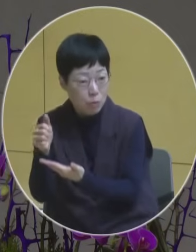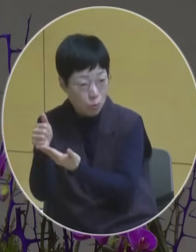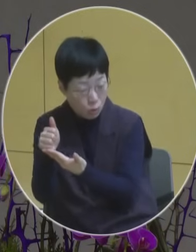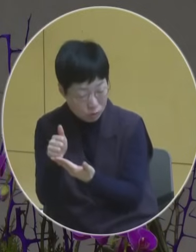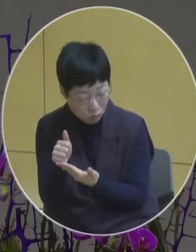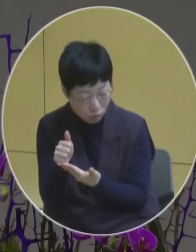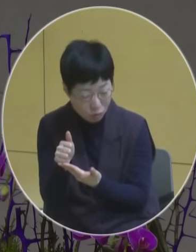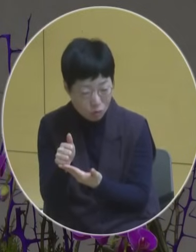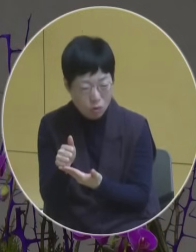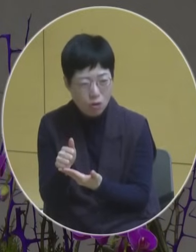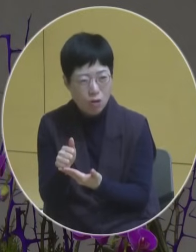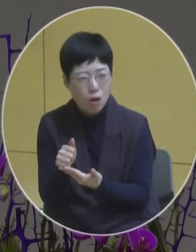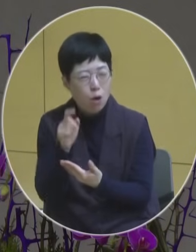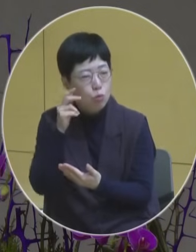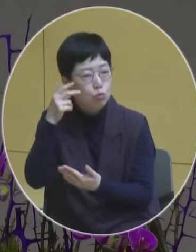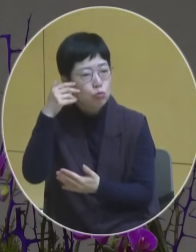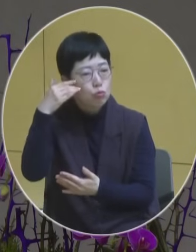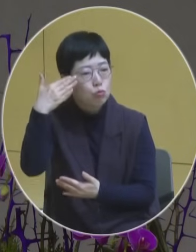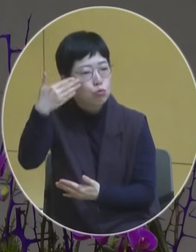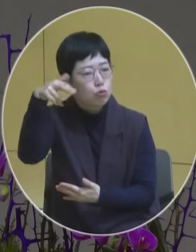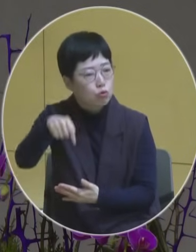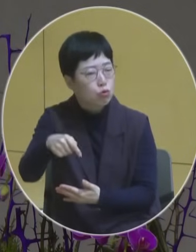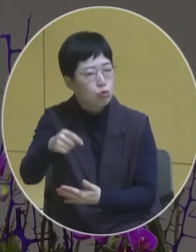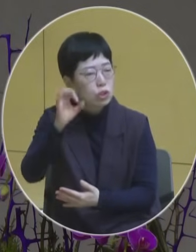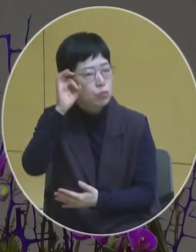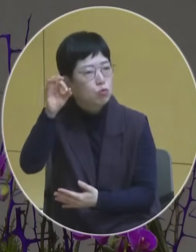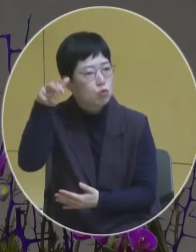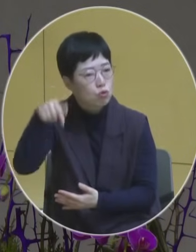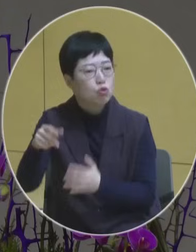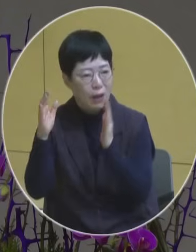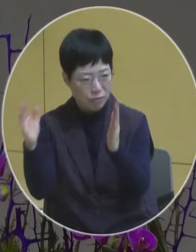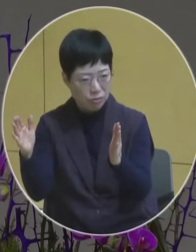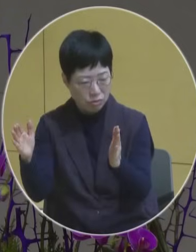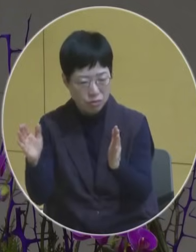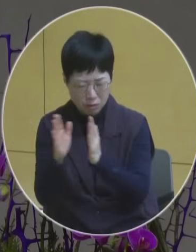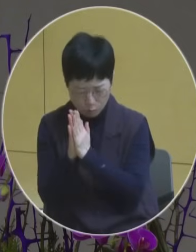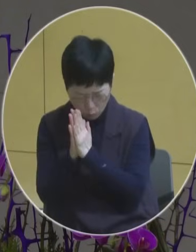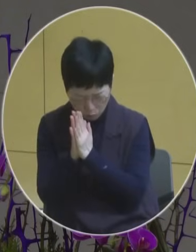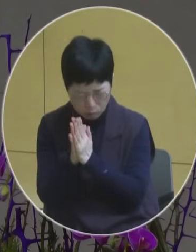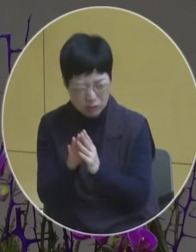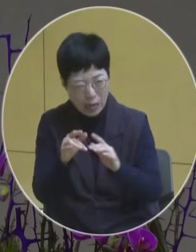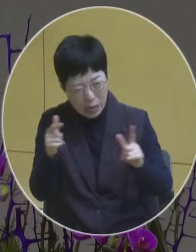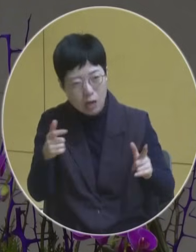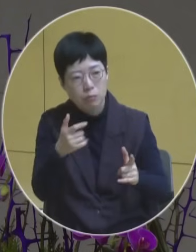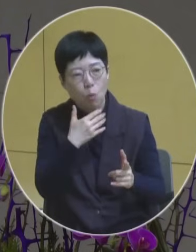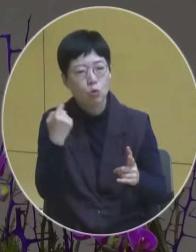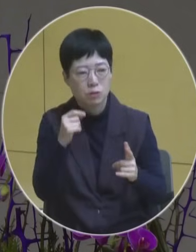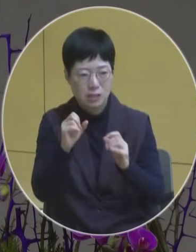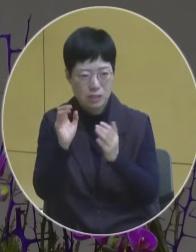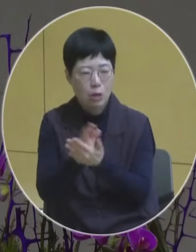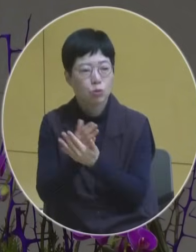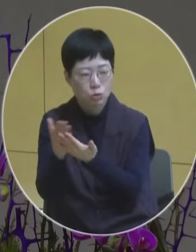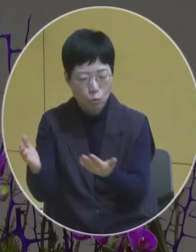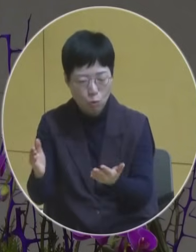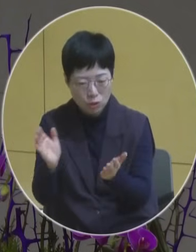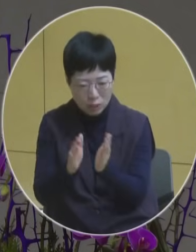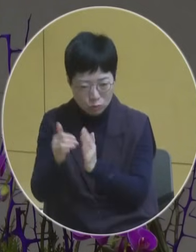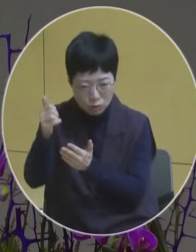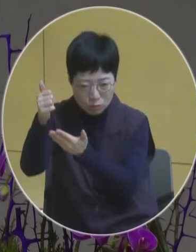초청해서 한 9주나 10주 동안 다양한 방향에서 복음을 함께 나누어요.